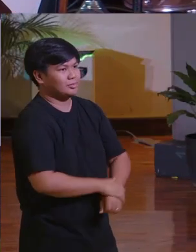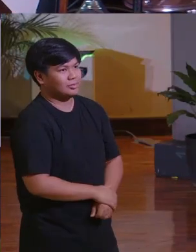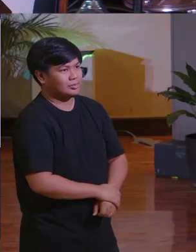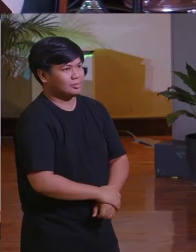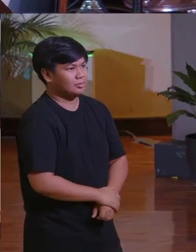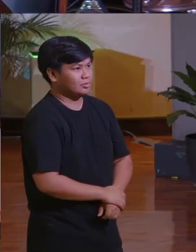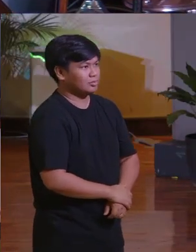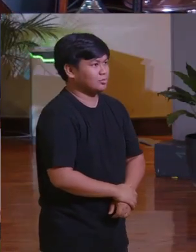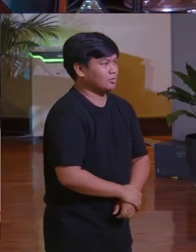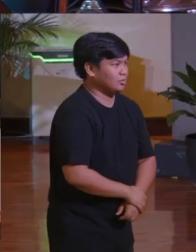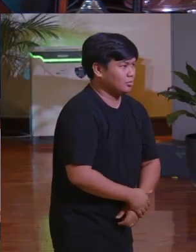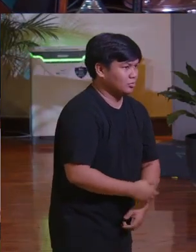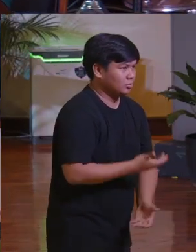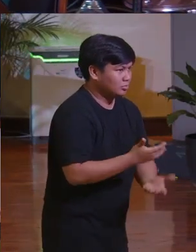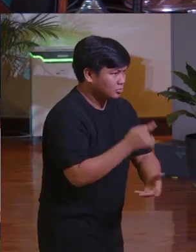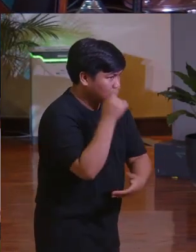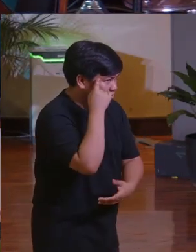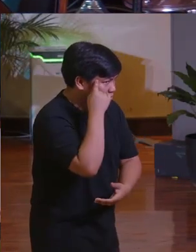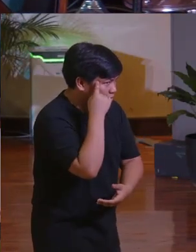Hindi natin alam,